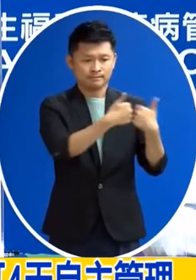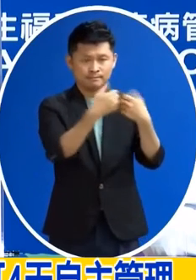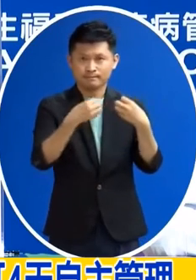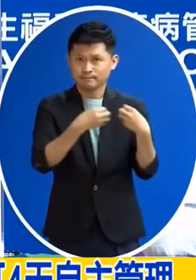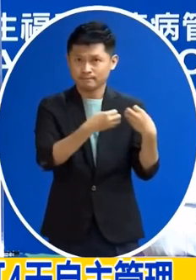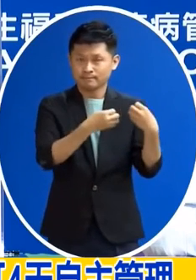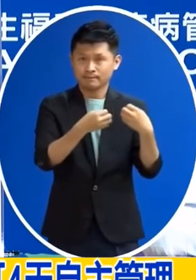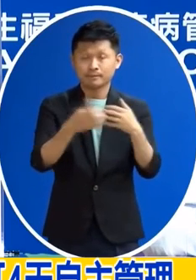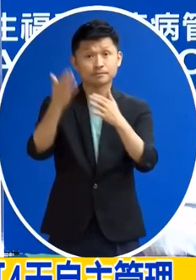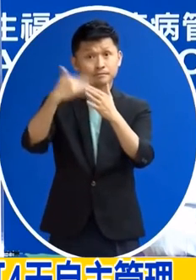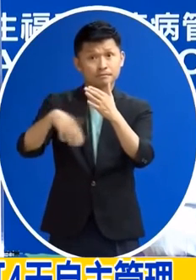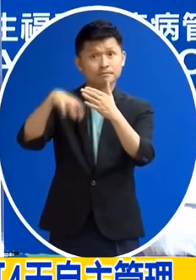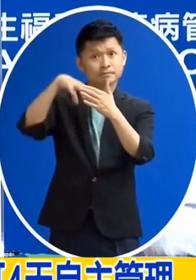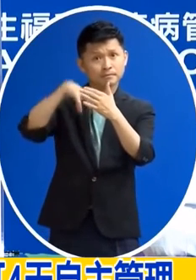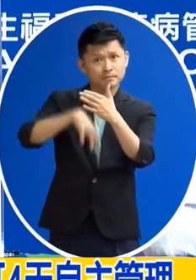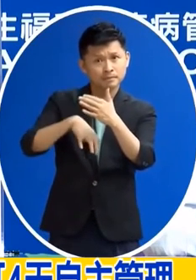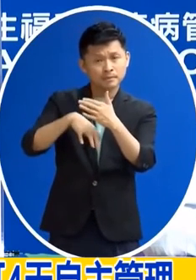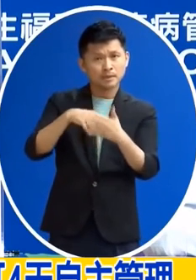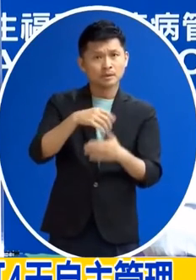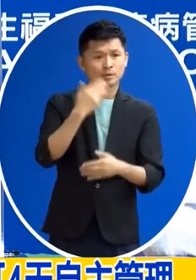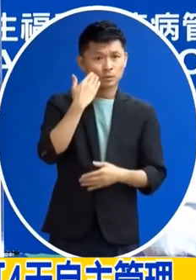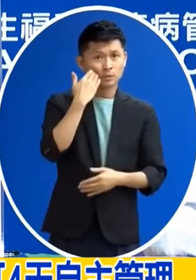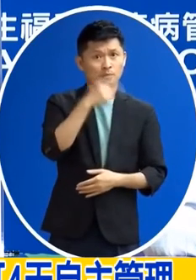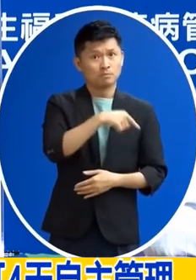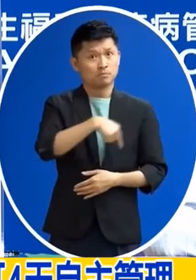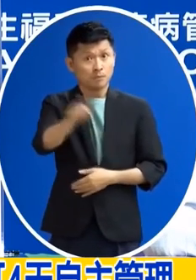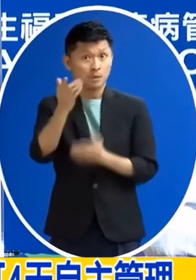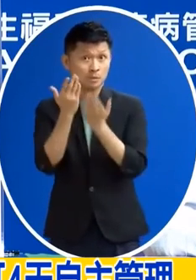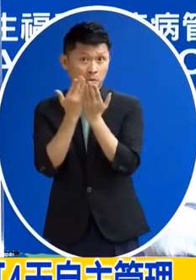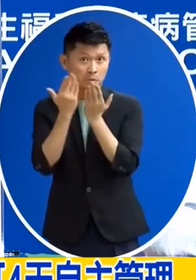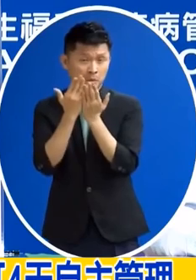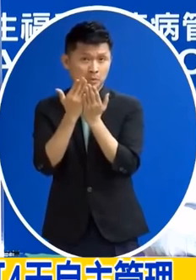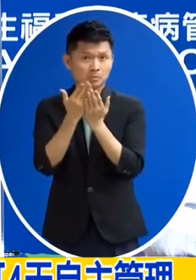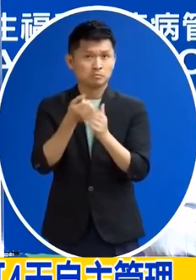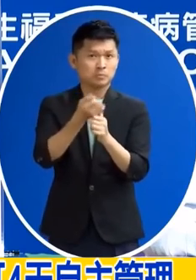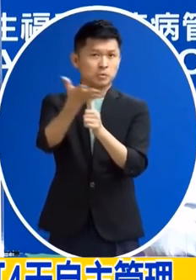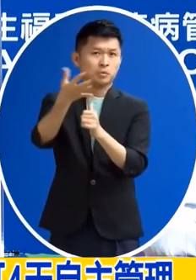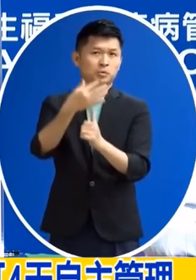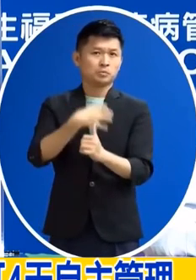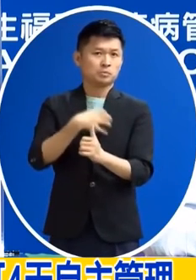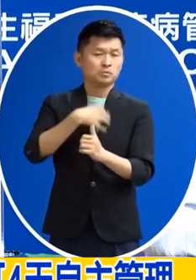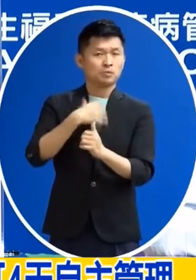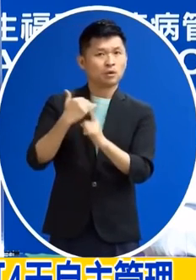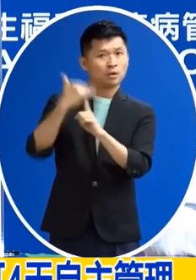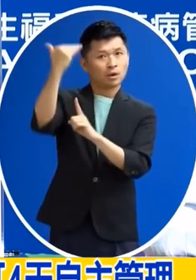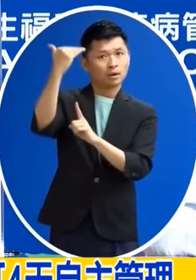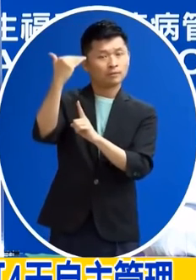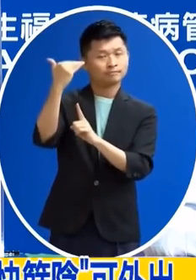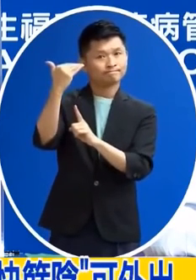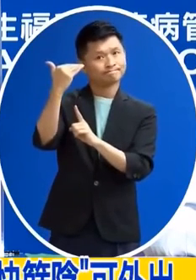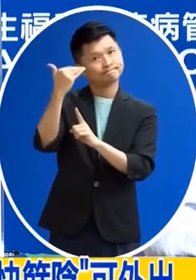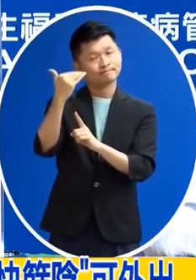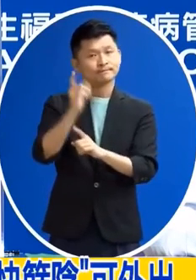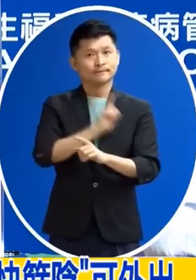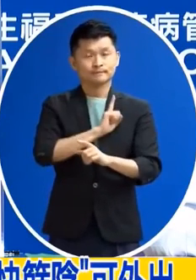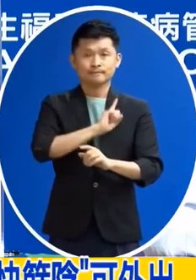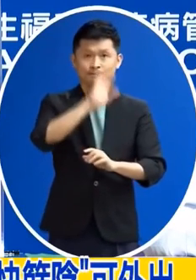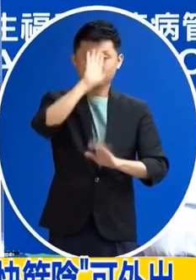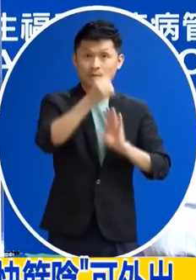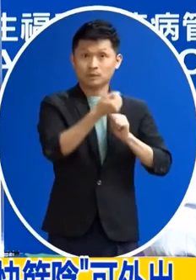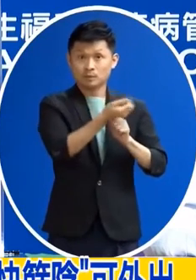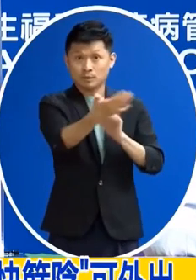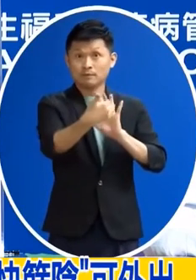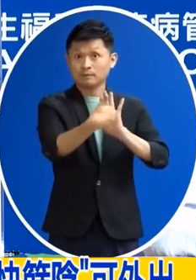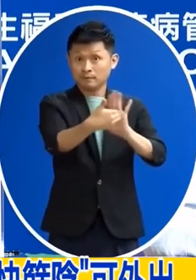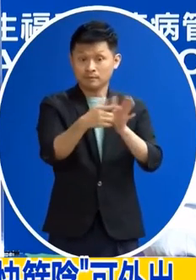认为在学校里面直接叫去上课可能这个风险就相对的高，所以可能在这个自主防疫的期